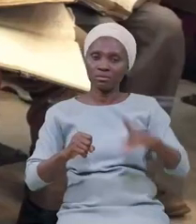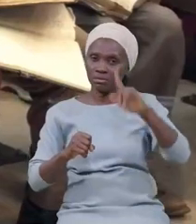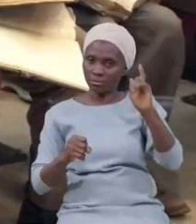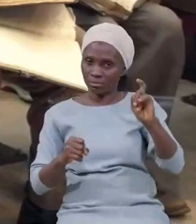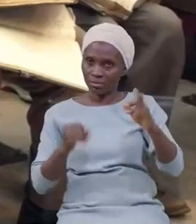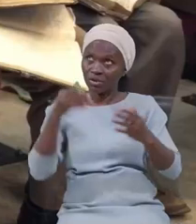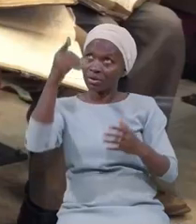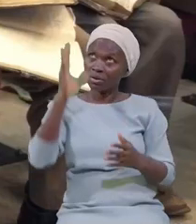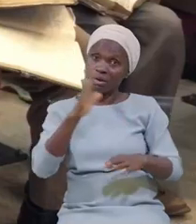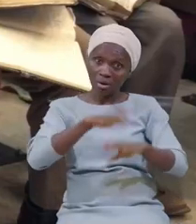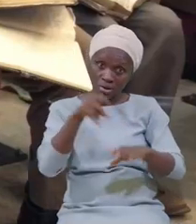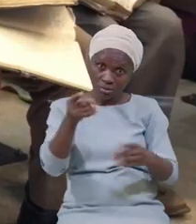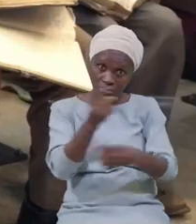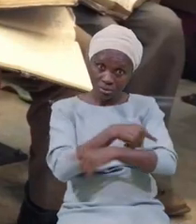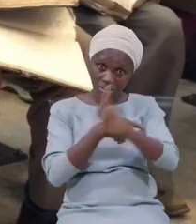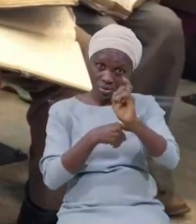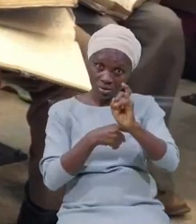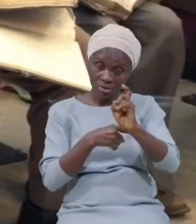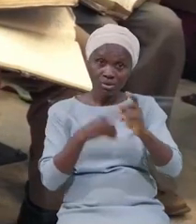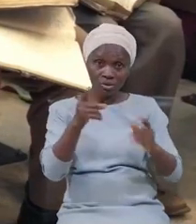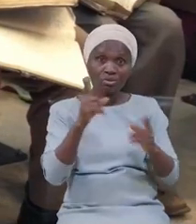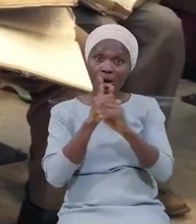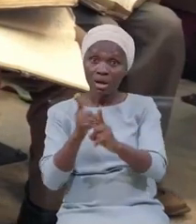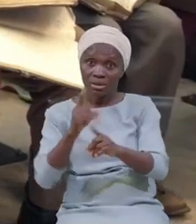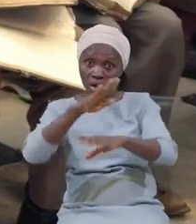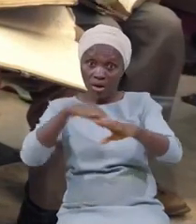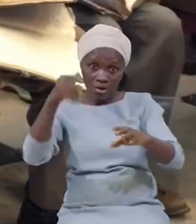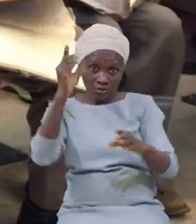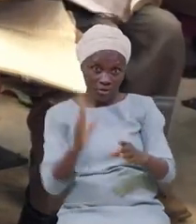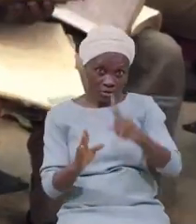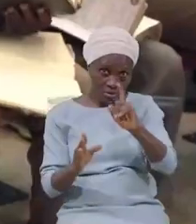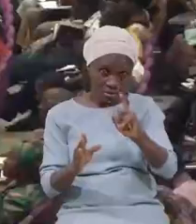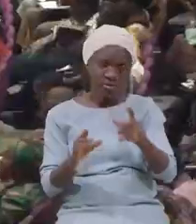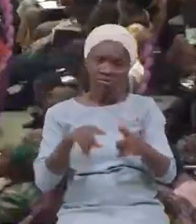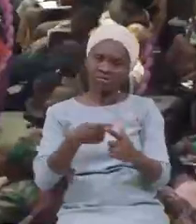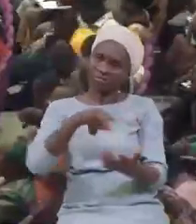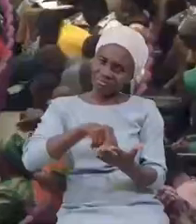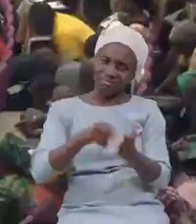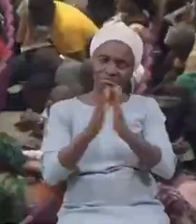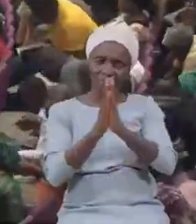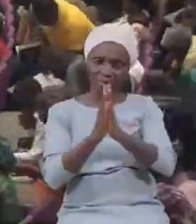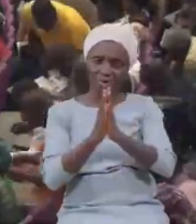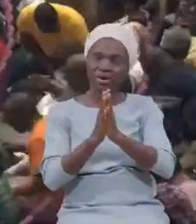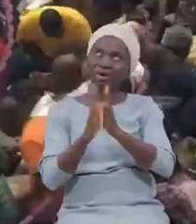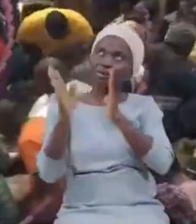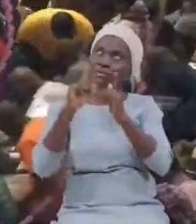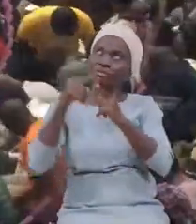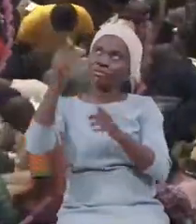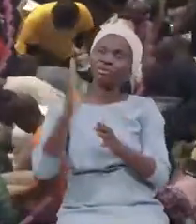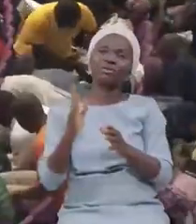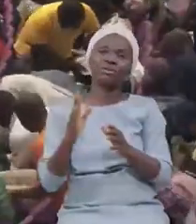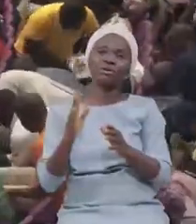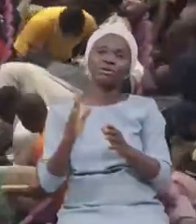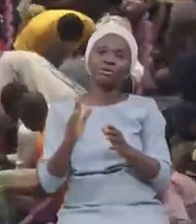que l'Éternel appellera. Vous a-t-il appelé ce jour? L'Éternel vous a-t-il appelé? Y avez-vous répondu? Levez-vous, ouvrez la